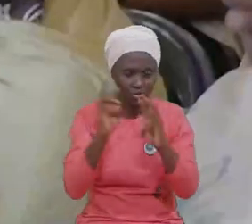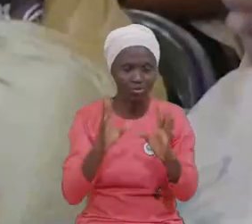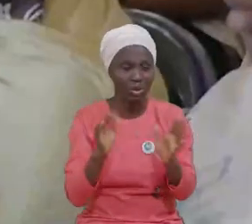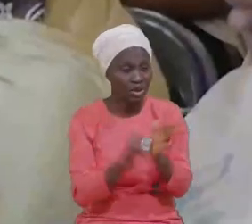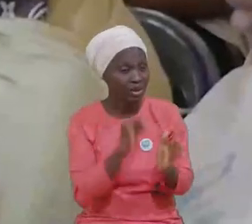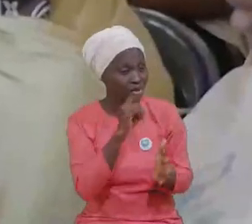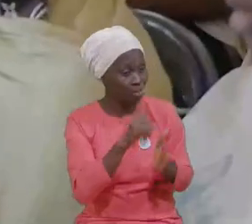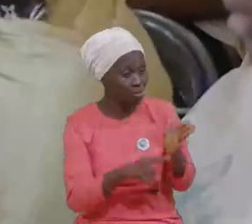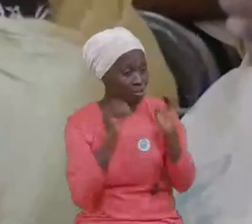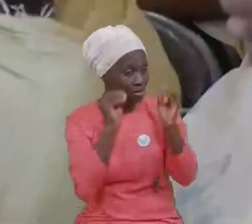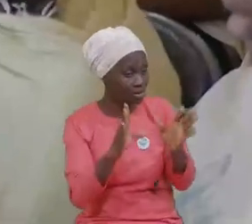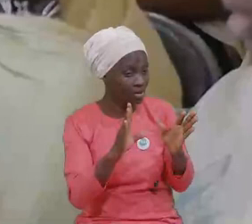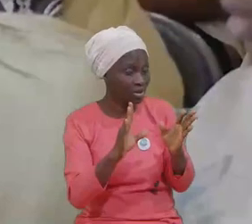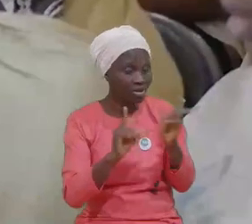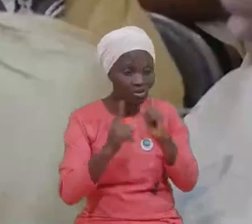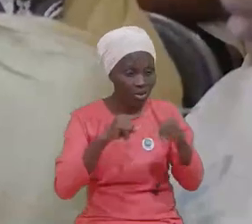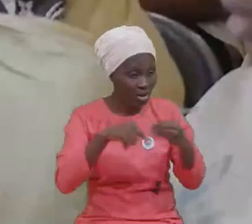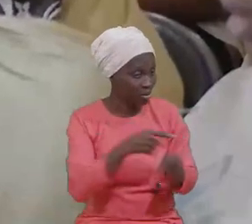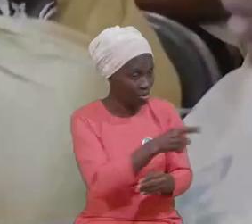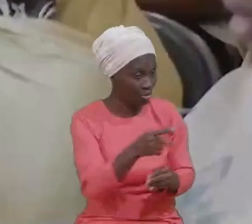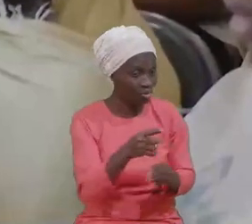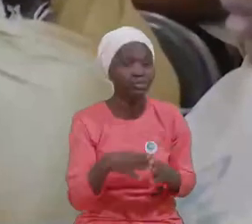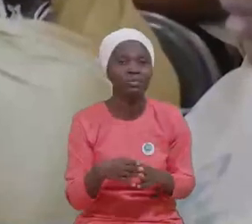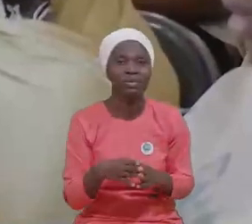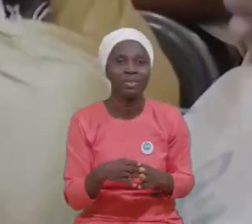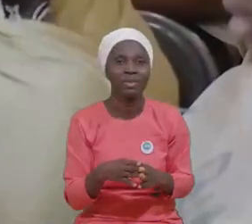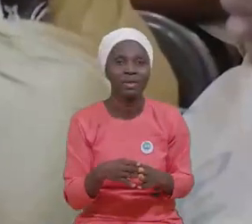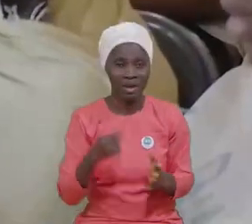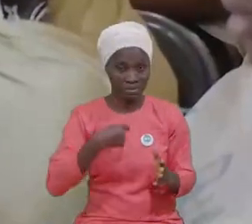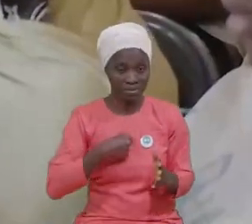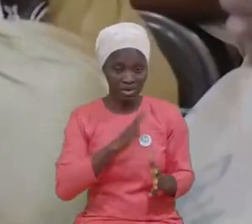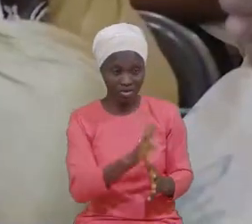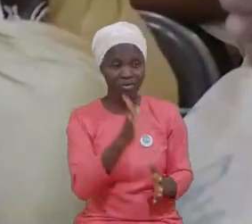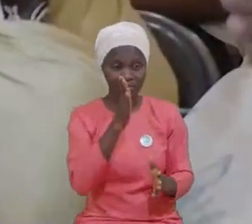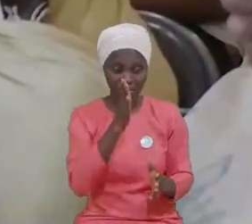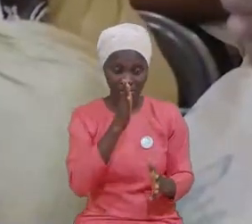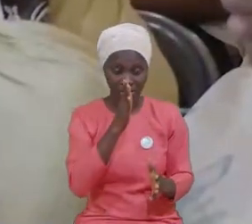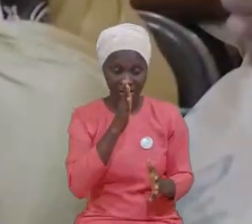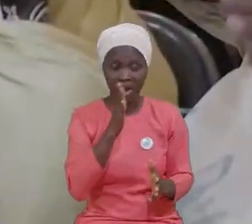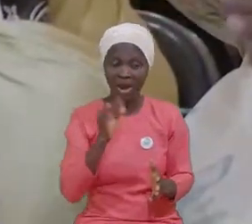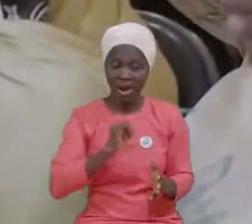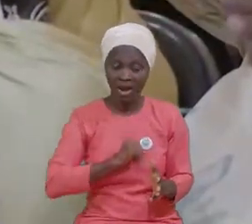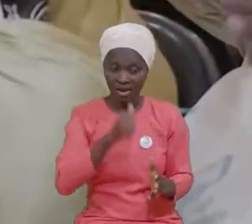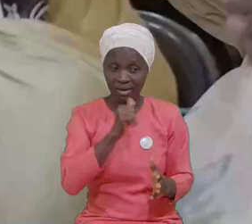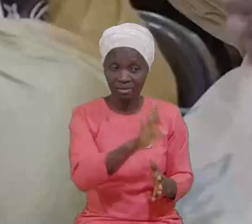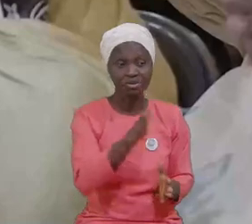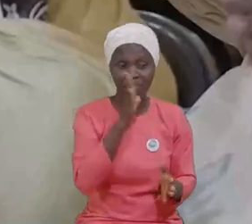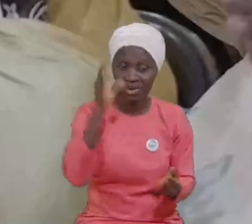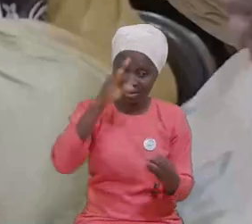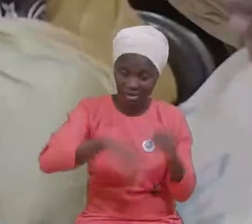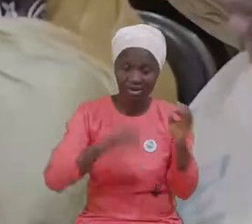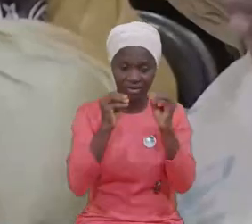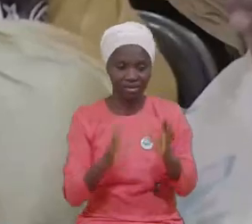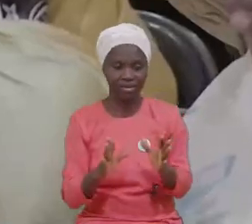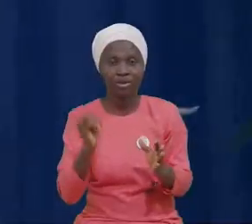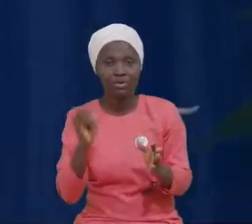C'est ce que l'enseignant pense de toi. Moi, je suis ta maman. Je connais plus que l'enseignant. Et la maman a commencé à le